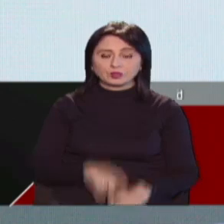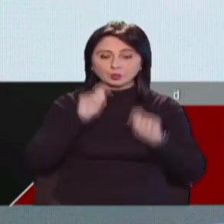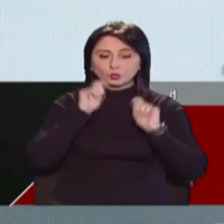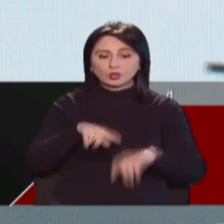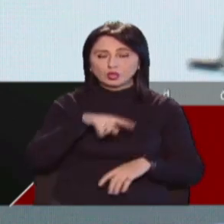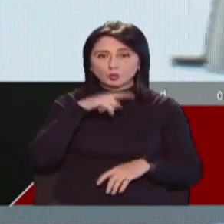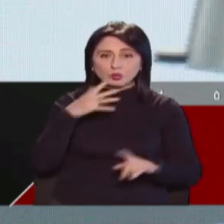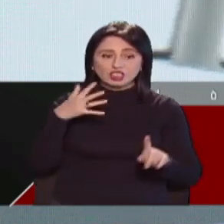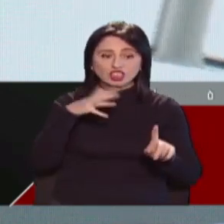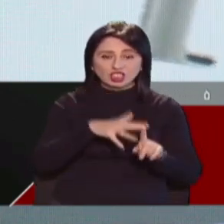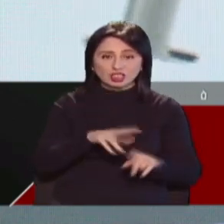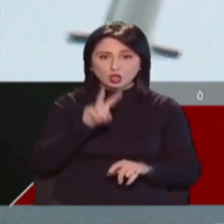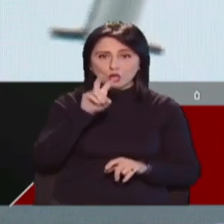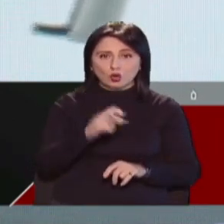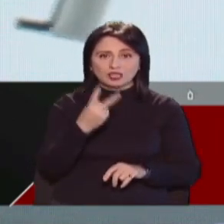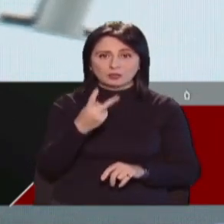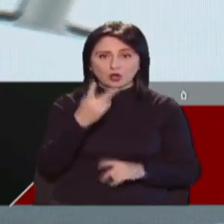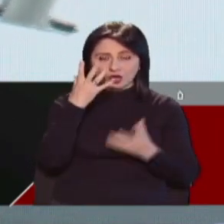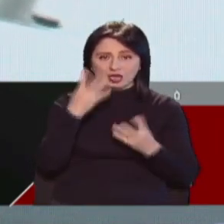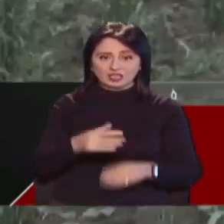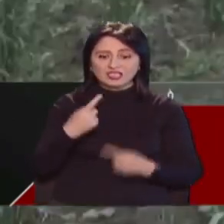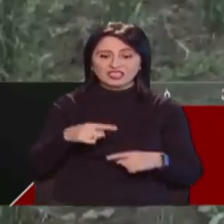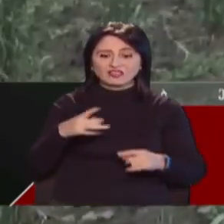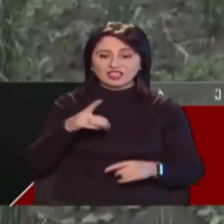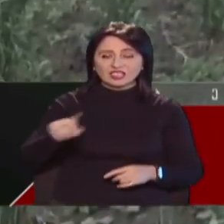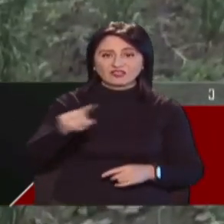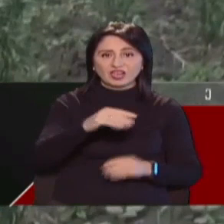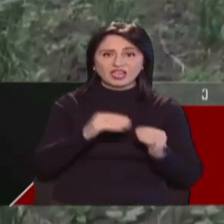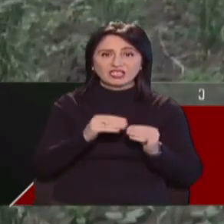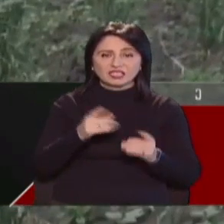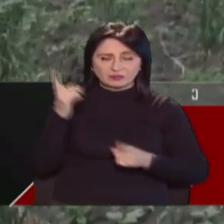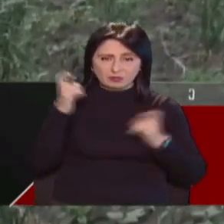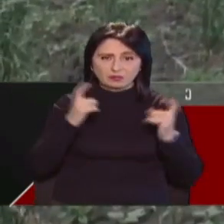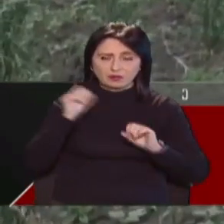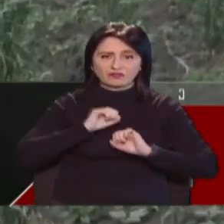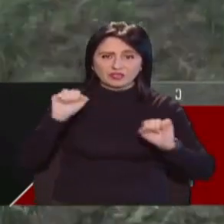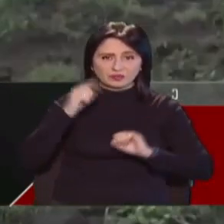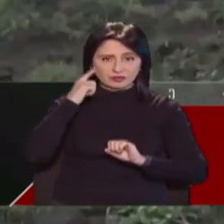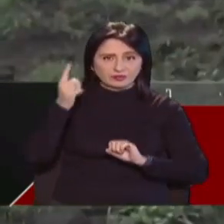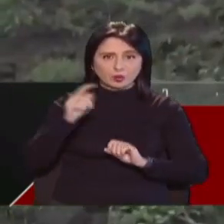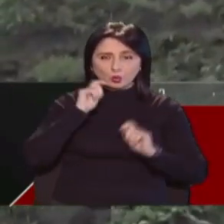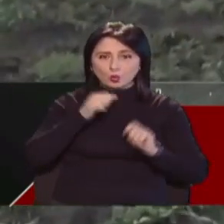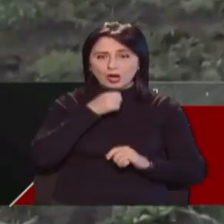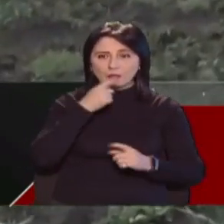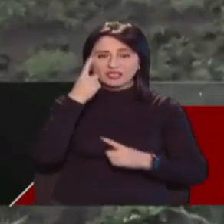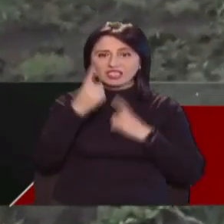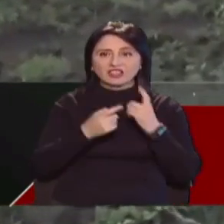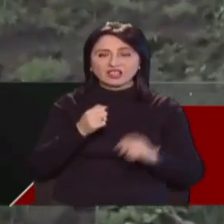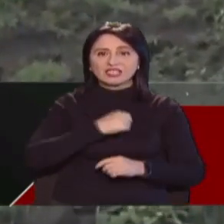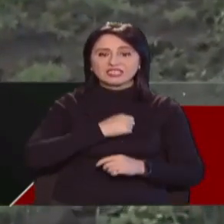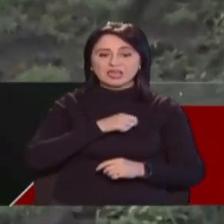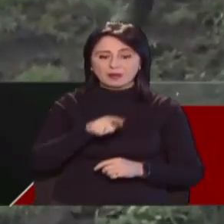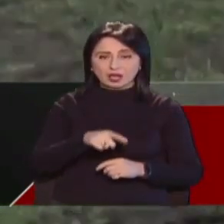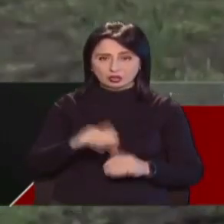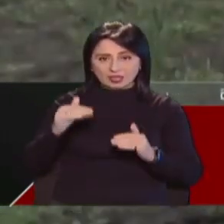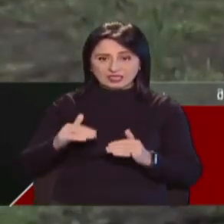Ukrainaში რუსეთის შეჭრიდან 202 დღეა. ქვეყნის სხვადასხვა რეგიონში ისევ სროლის და აფეთქებების ხმა ისმის. Უკრაინული მედიის ინფორმაციით, სამხედროებმა